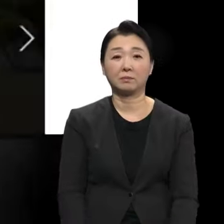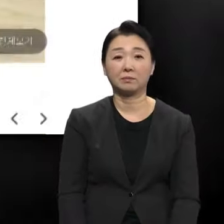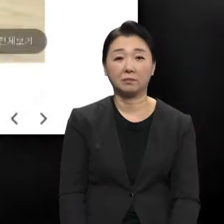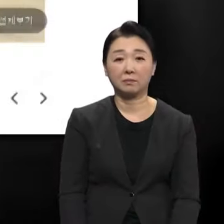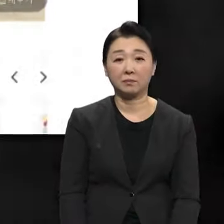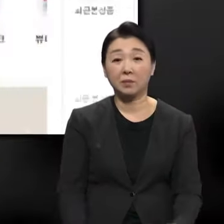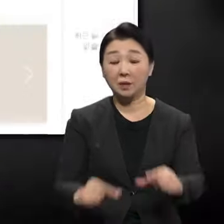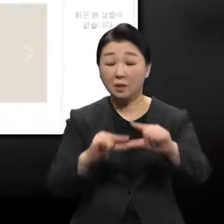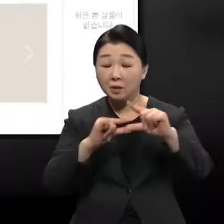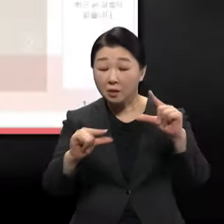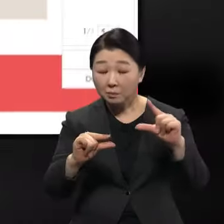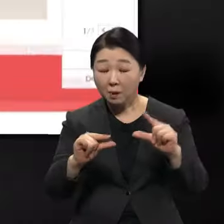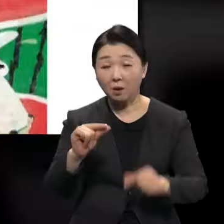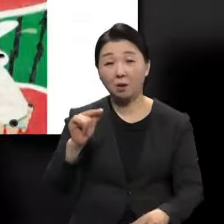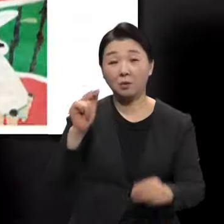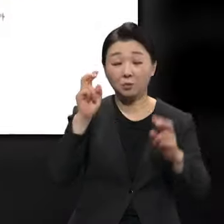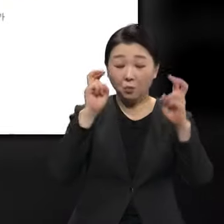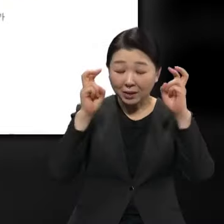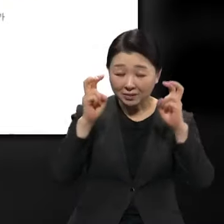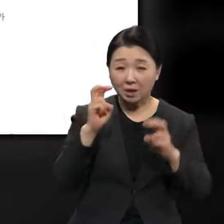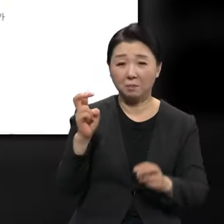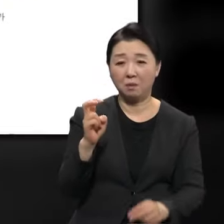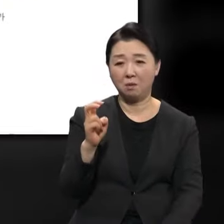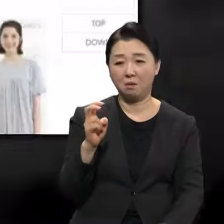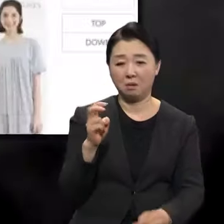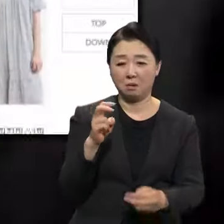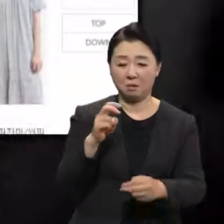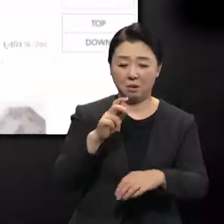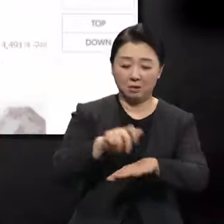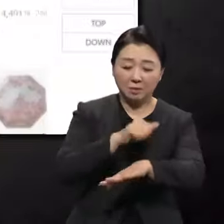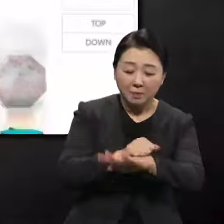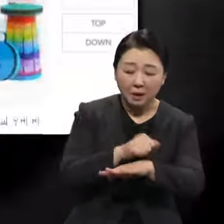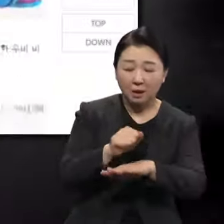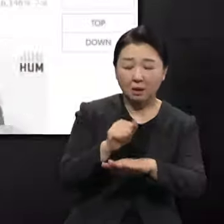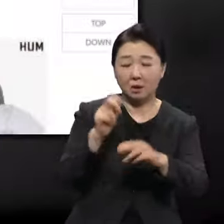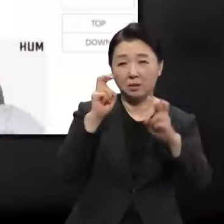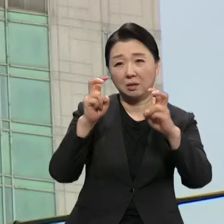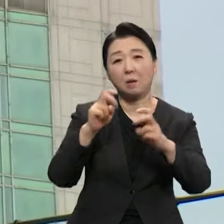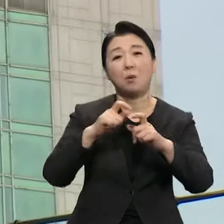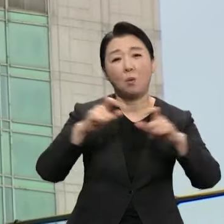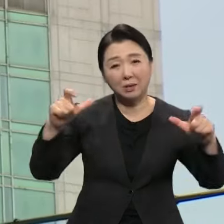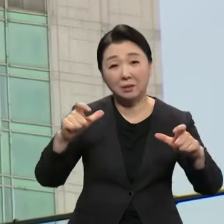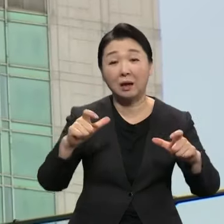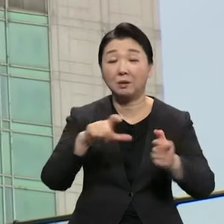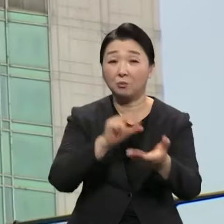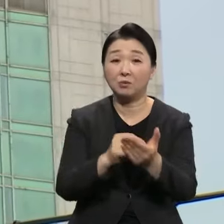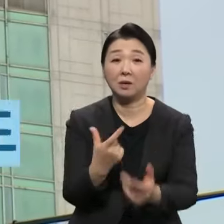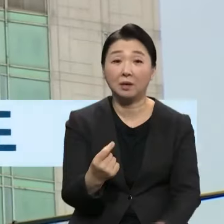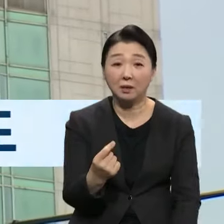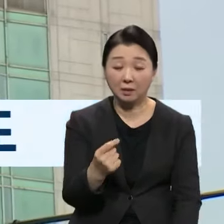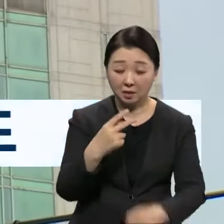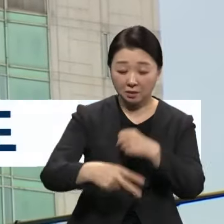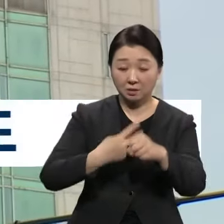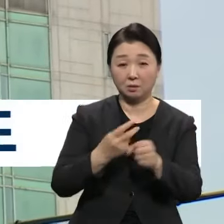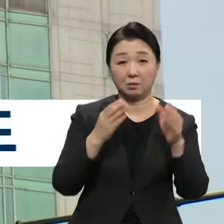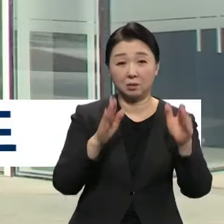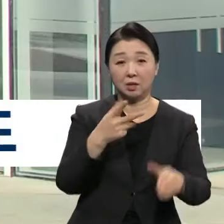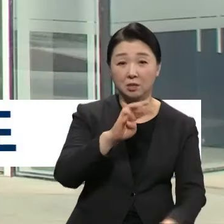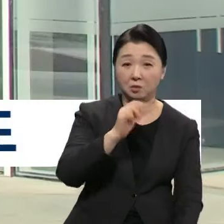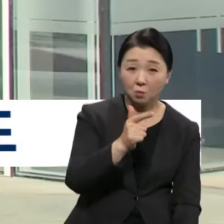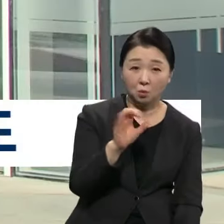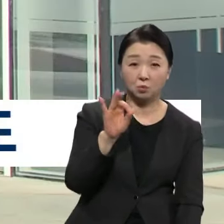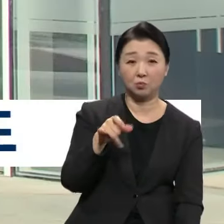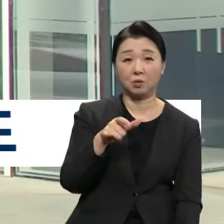일각에선 모회사인 Q10 무분별한 사업 확장이 발목을 잡았다 지적도 나옵니다 0은 최근 2년 사이 팀원과